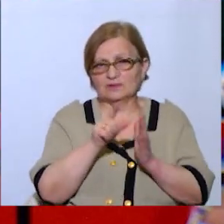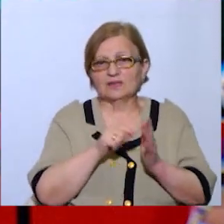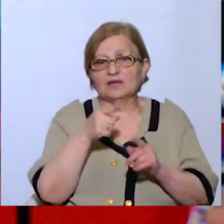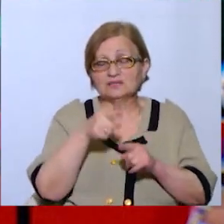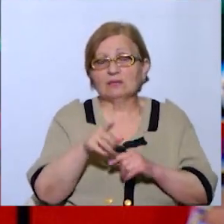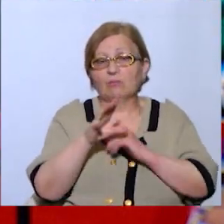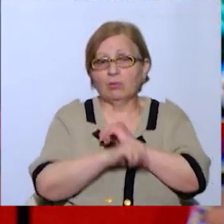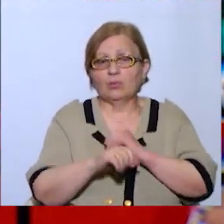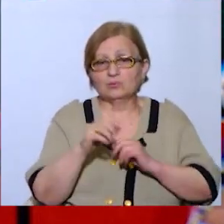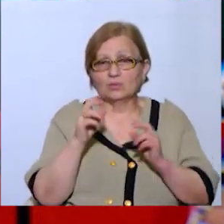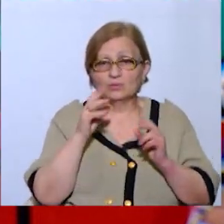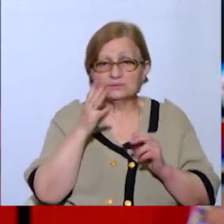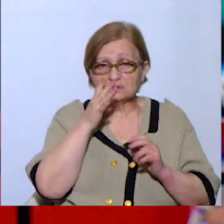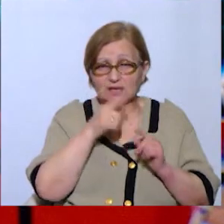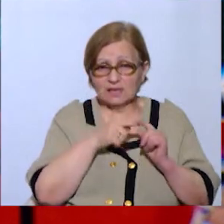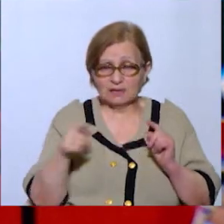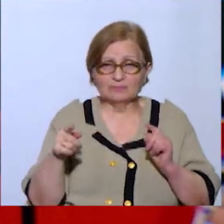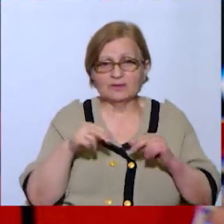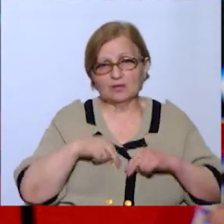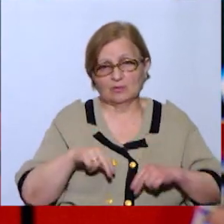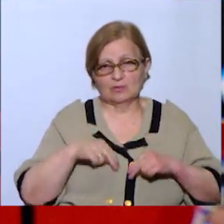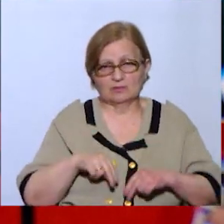ამ თემებზე იმუშავებთ.